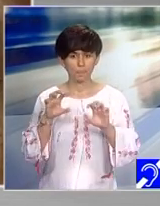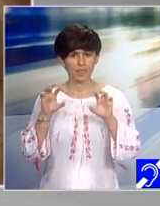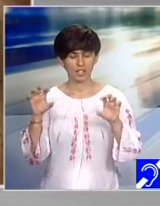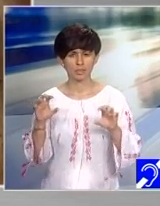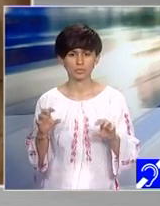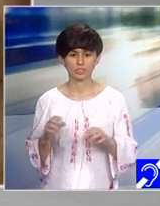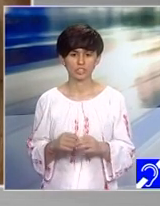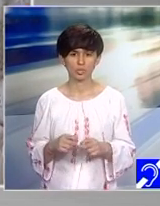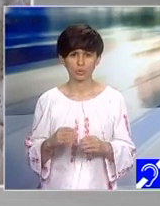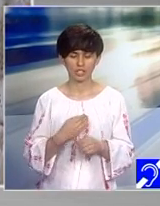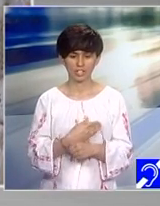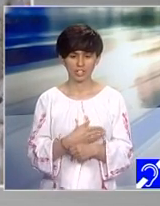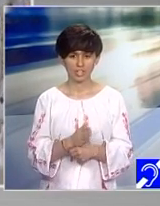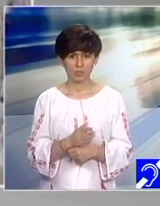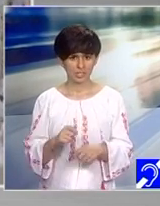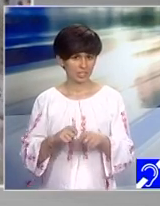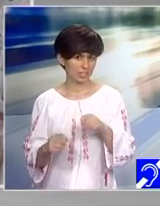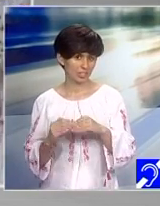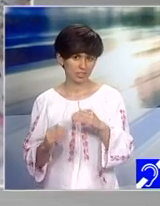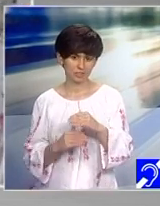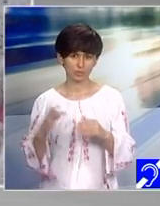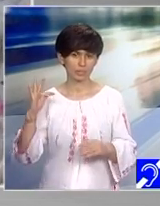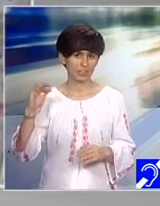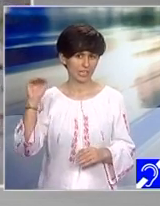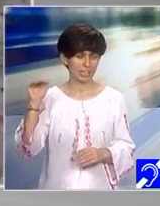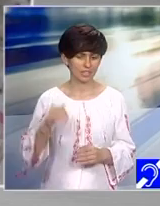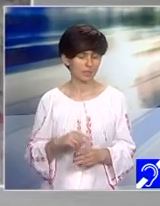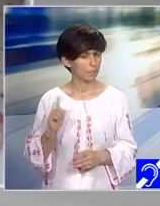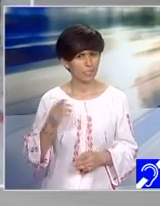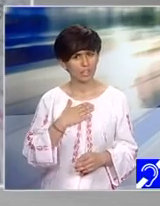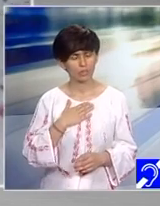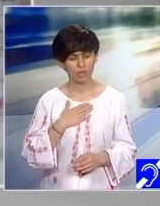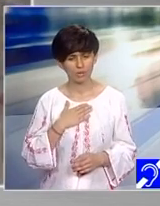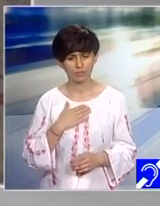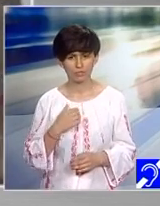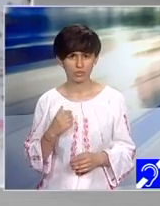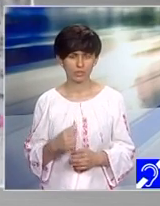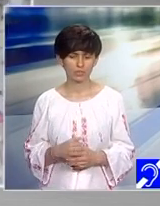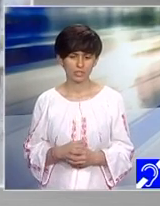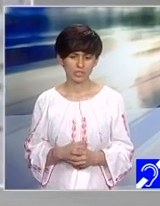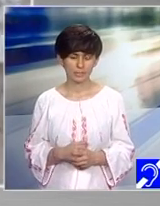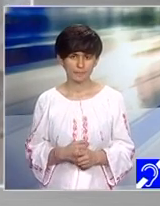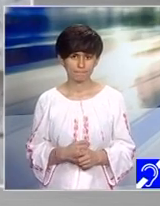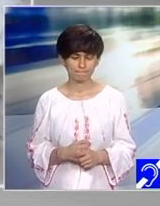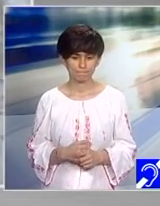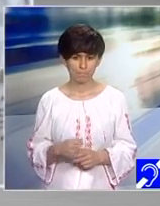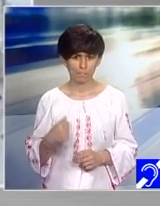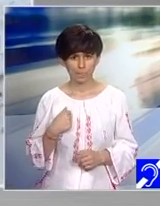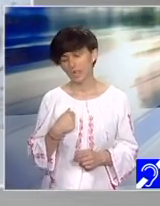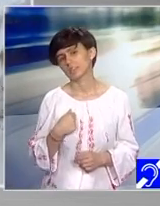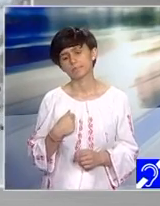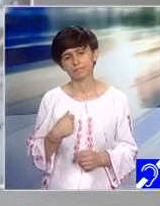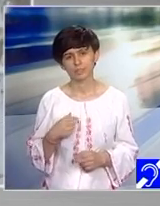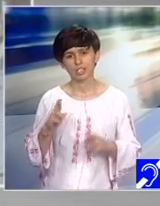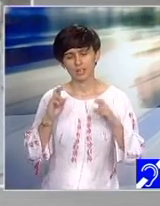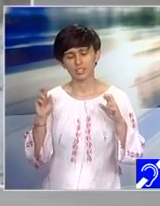fost până acum. Ei, să nu ratezi ocazia. Un obiectiv pentru mine mai multe vreme să ajung acolo, încă nu s-a întâmplat și îmi pare rău. Cu toate că